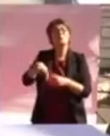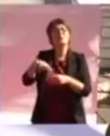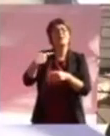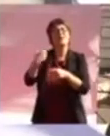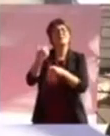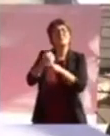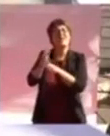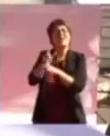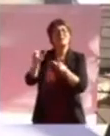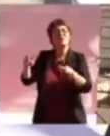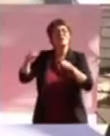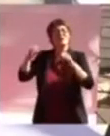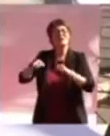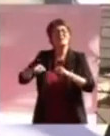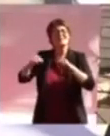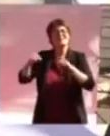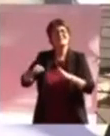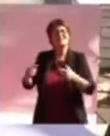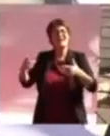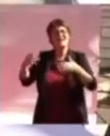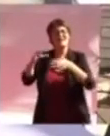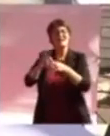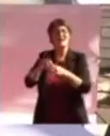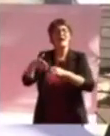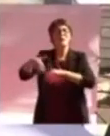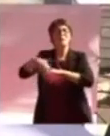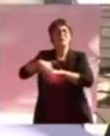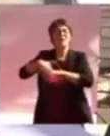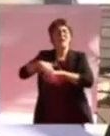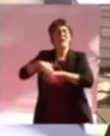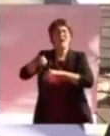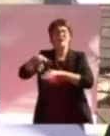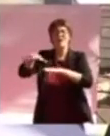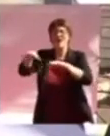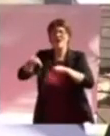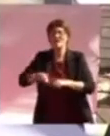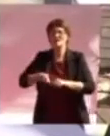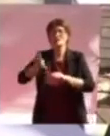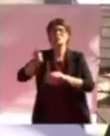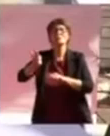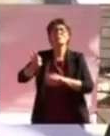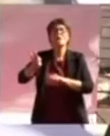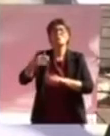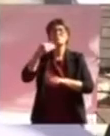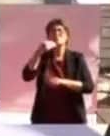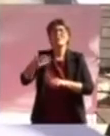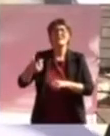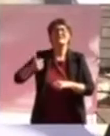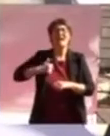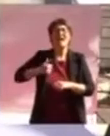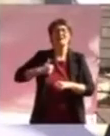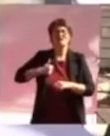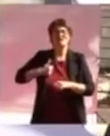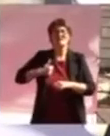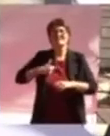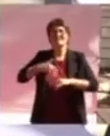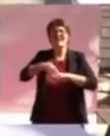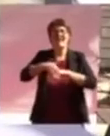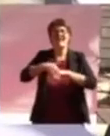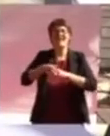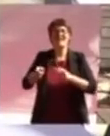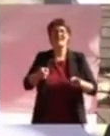precario anche stato assunta attraverso le agenzie interinali queste assunzioni hanno seguito un iter